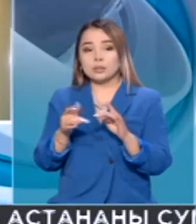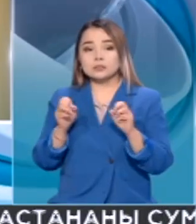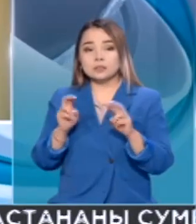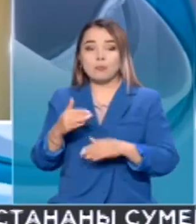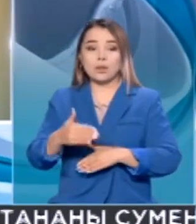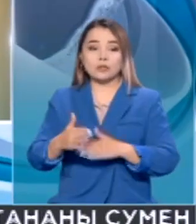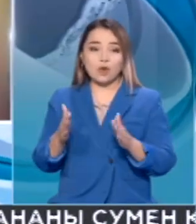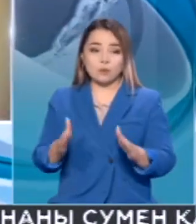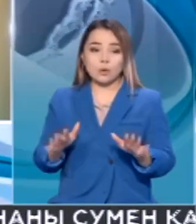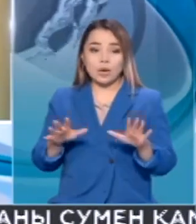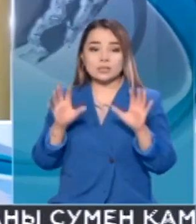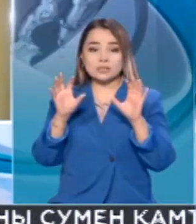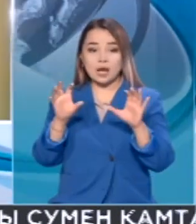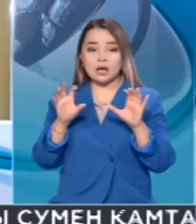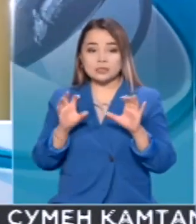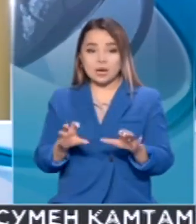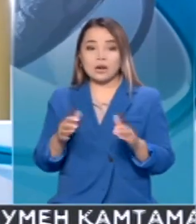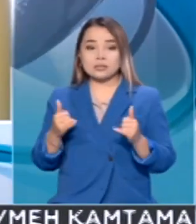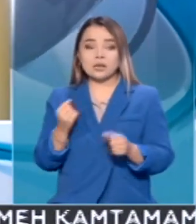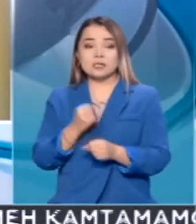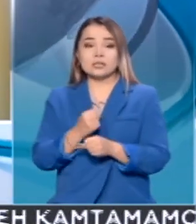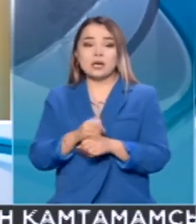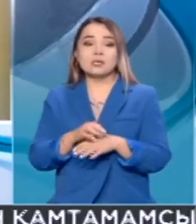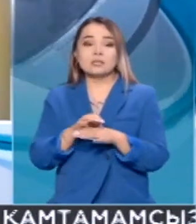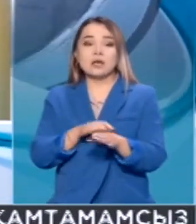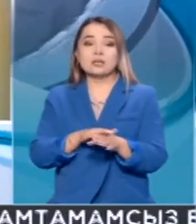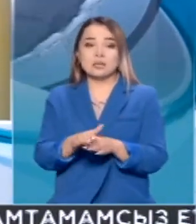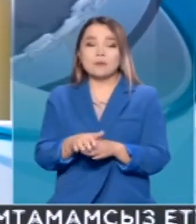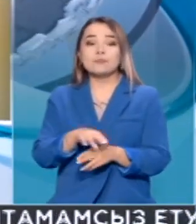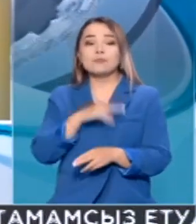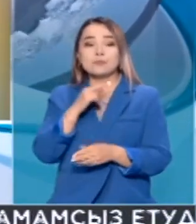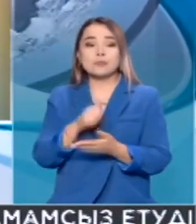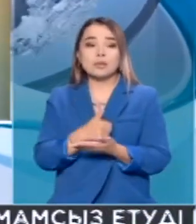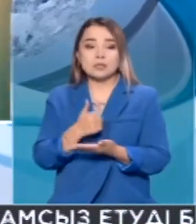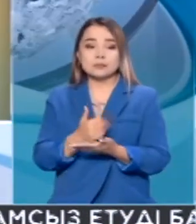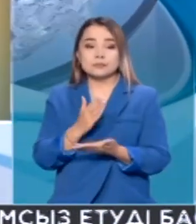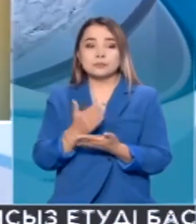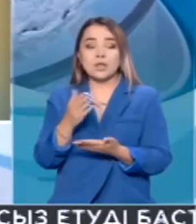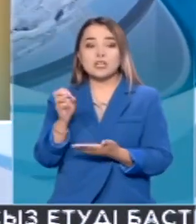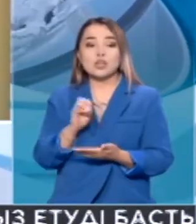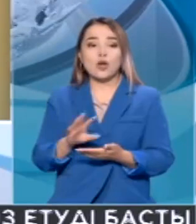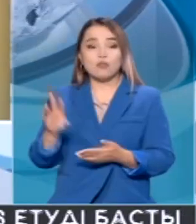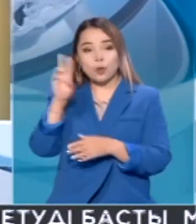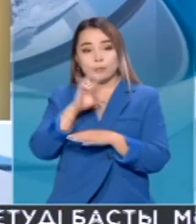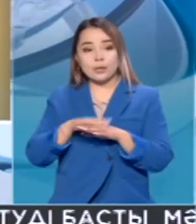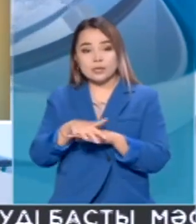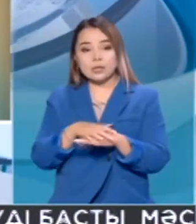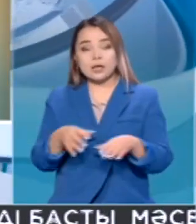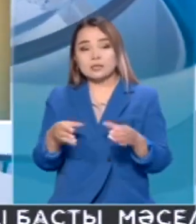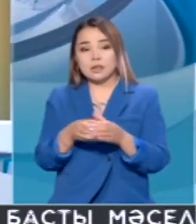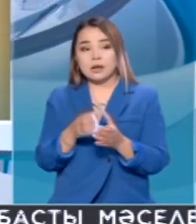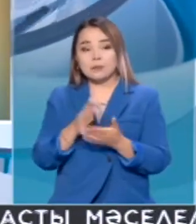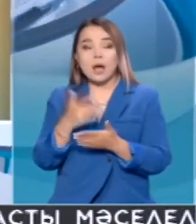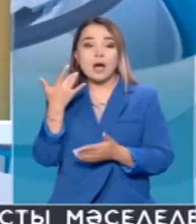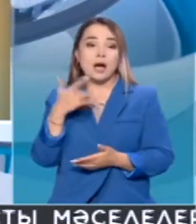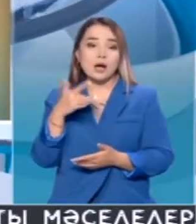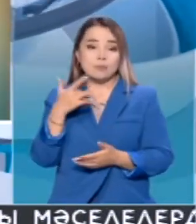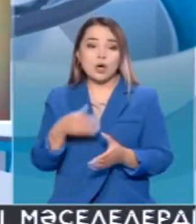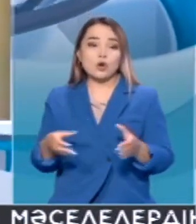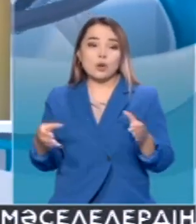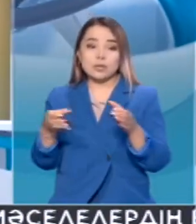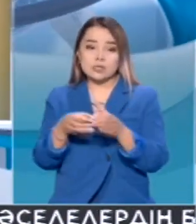платформа жөніндегі заңды жасаған кезде ең бірінші осы Европа елдерінің, сонымен бірге Америка